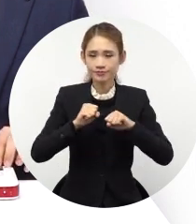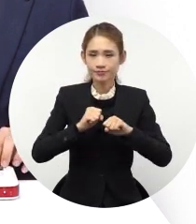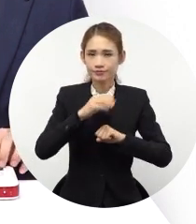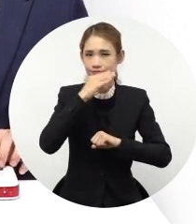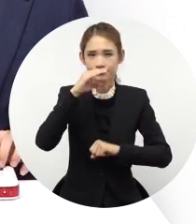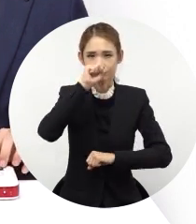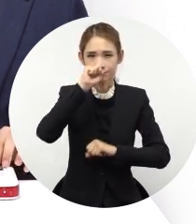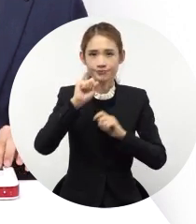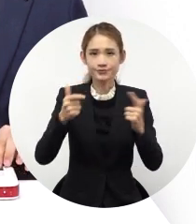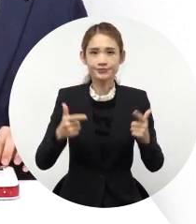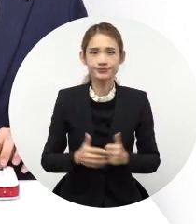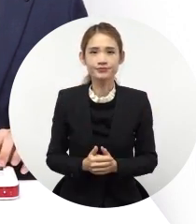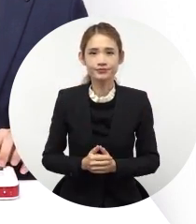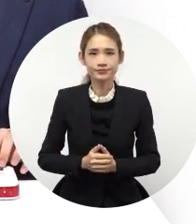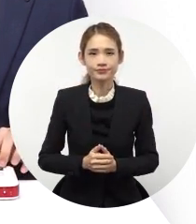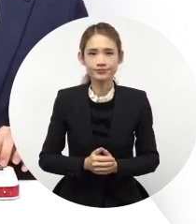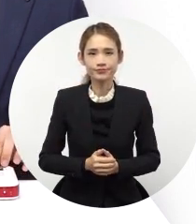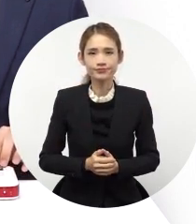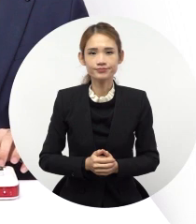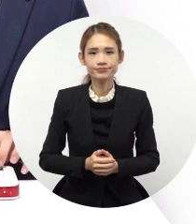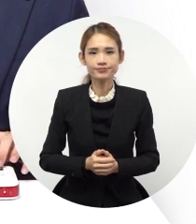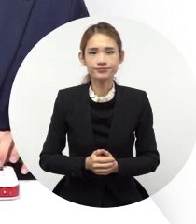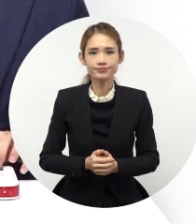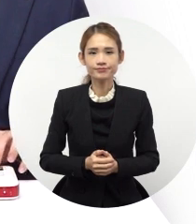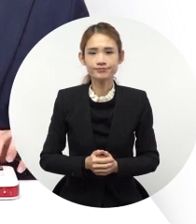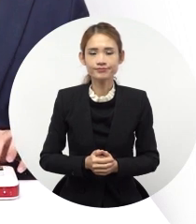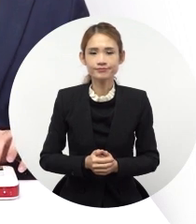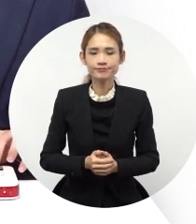태도는 바람직하지 않겠죠.